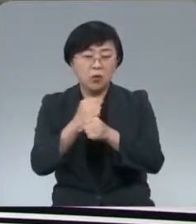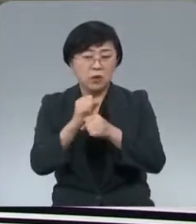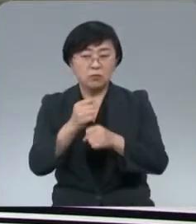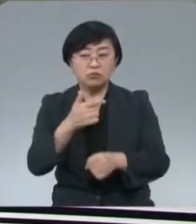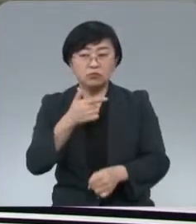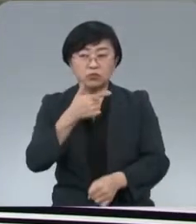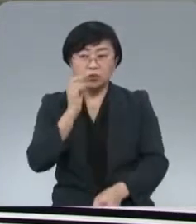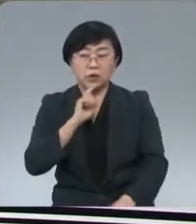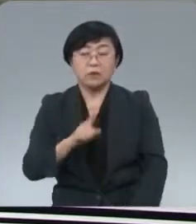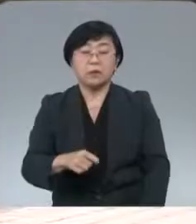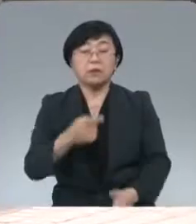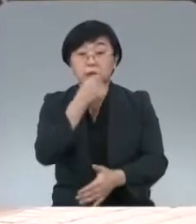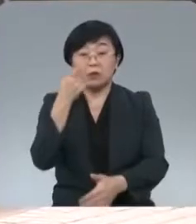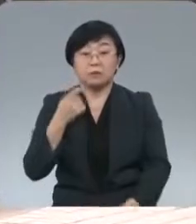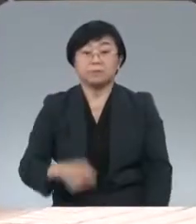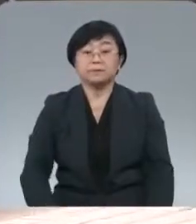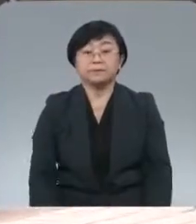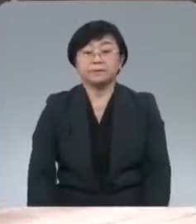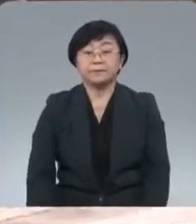보도합니다.